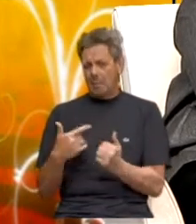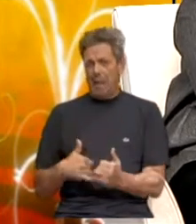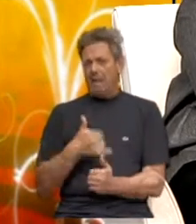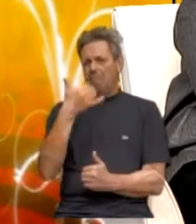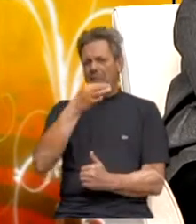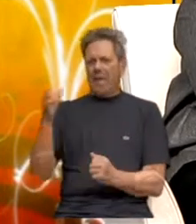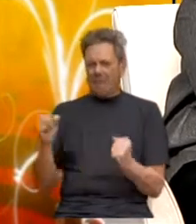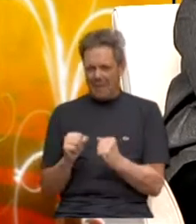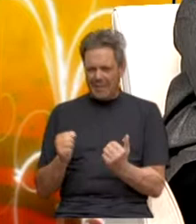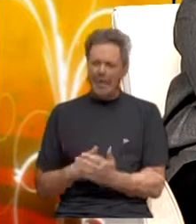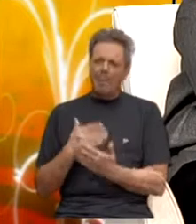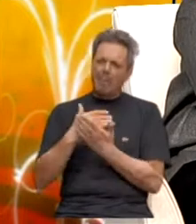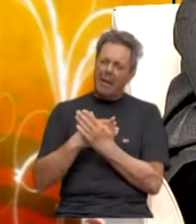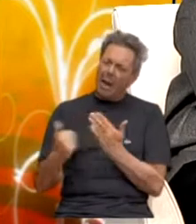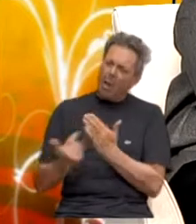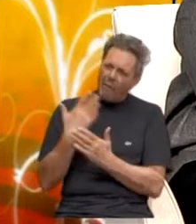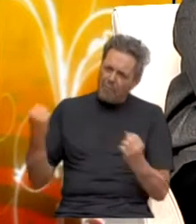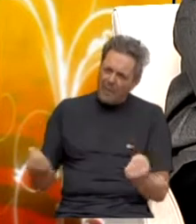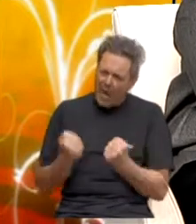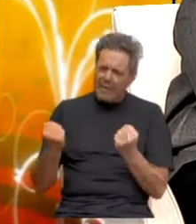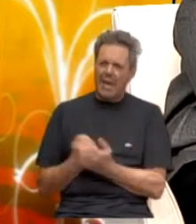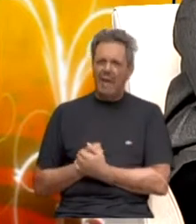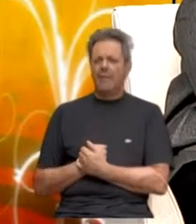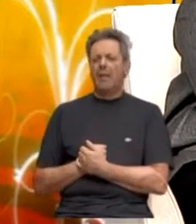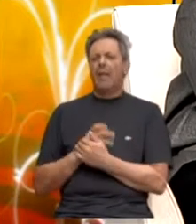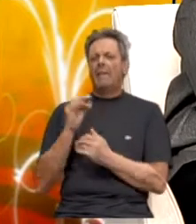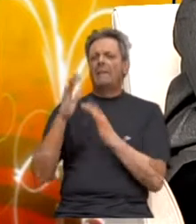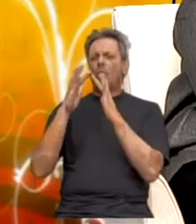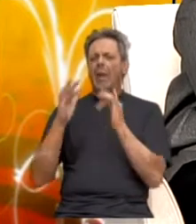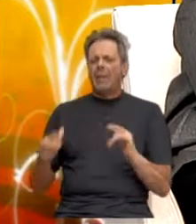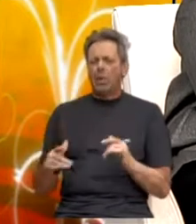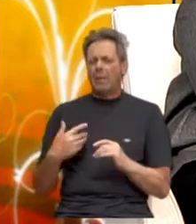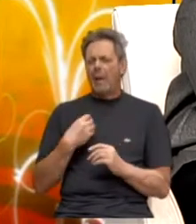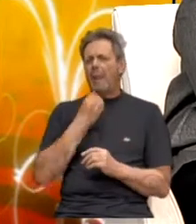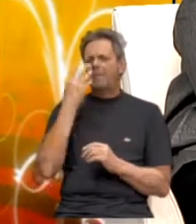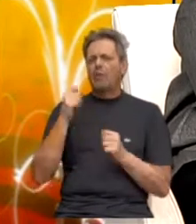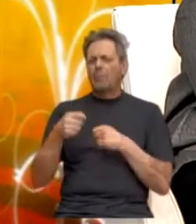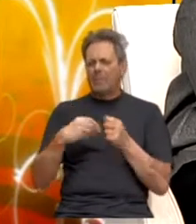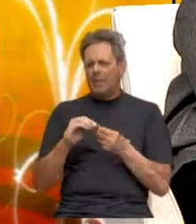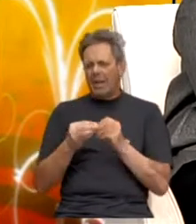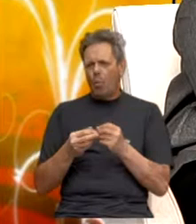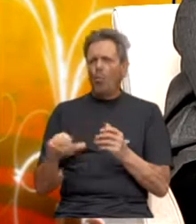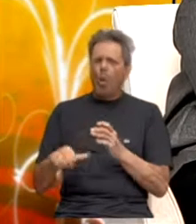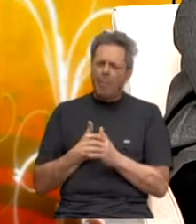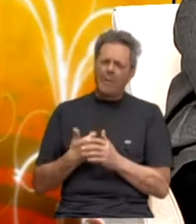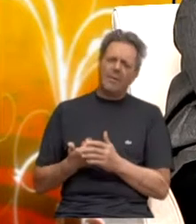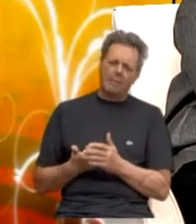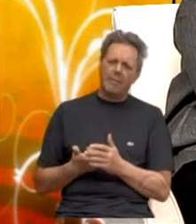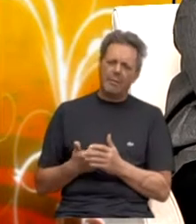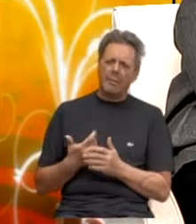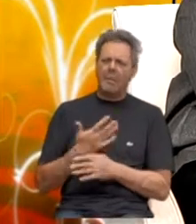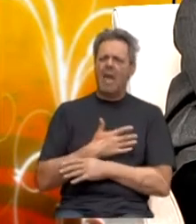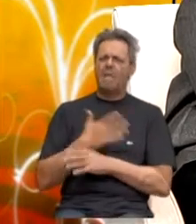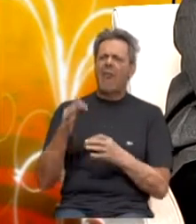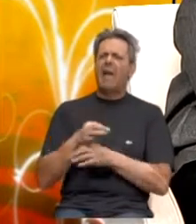dan jeseni, planiramo nove akcije 10. listopada na Cvjetnom trgu. Održava se ponovno